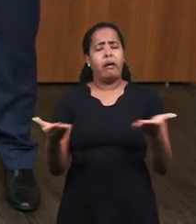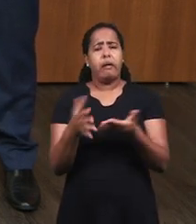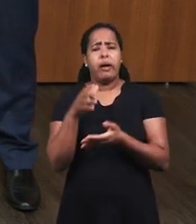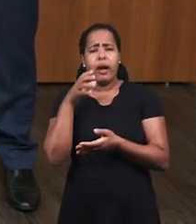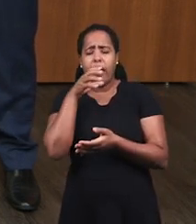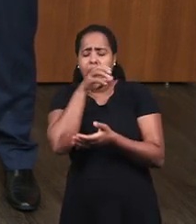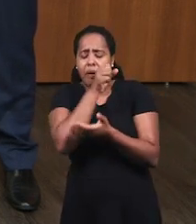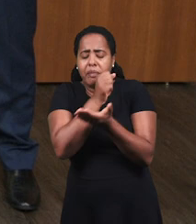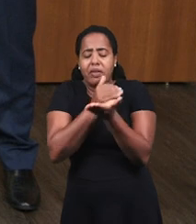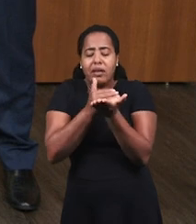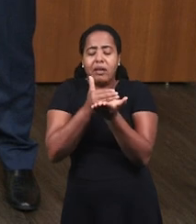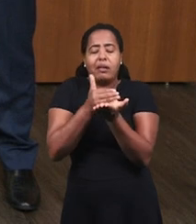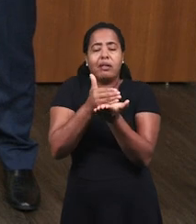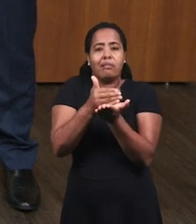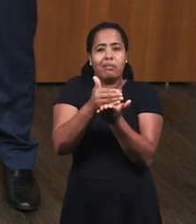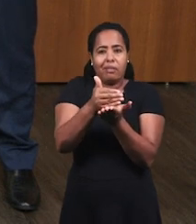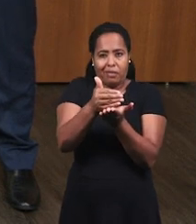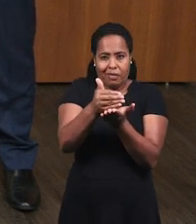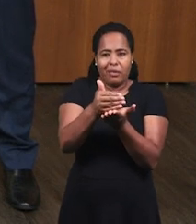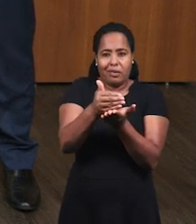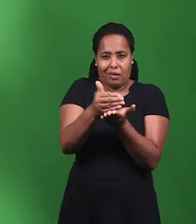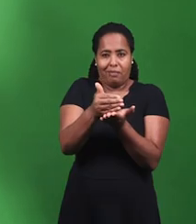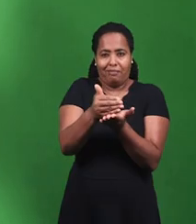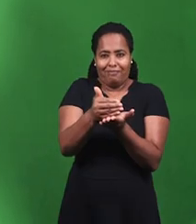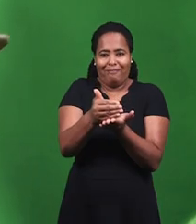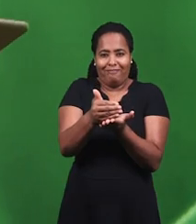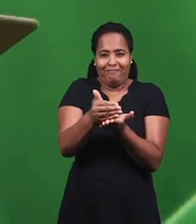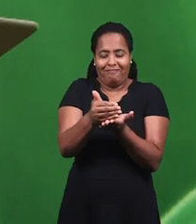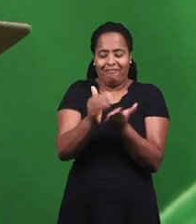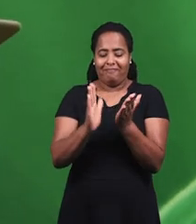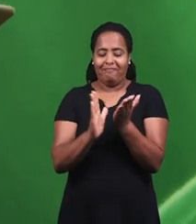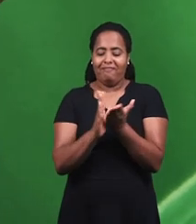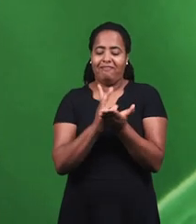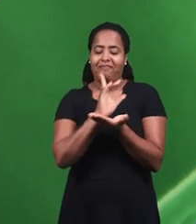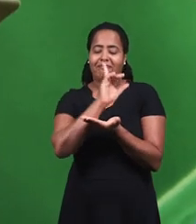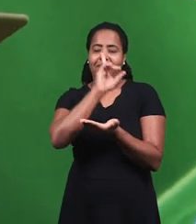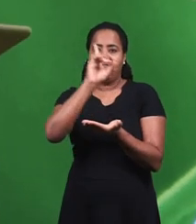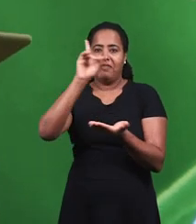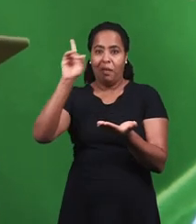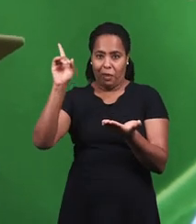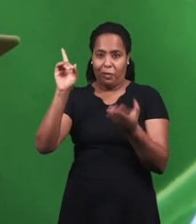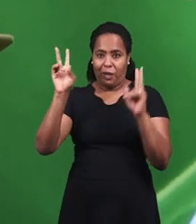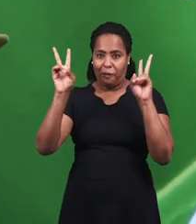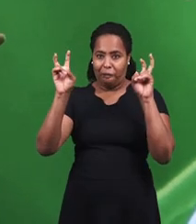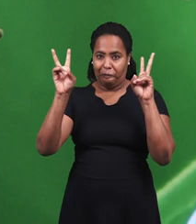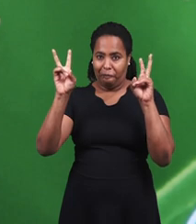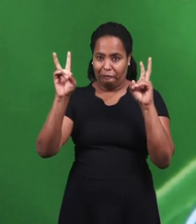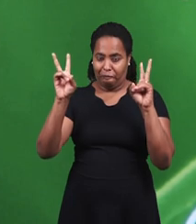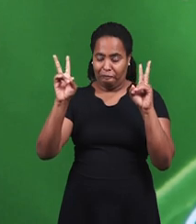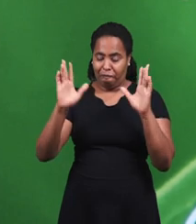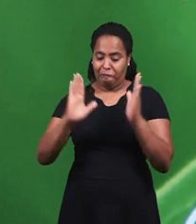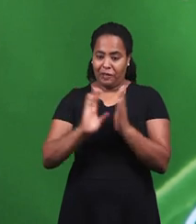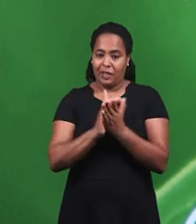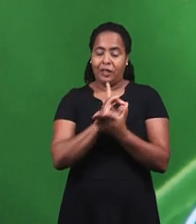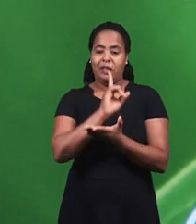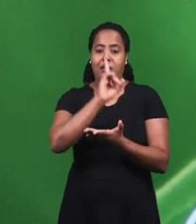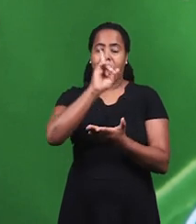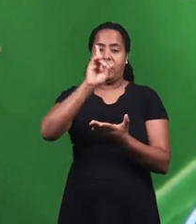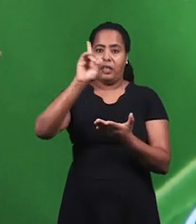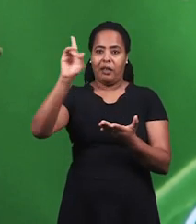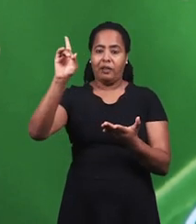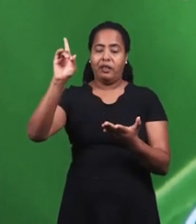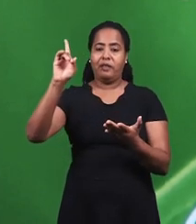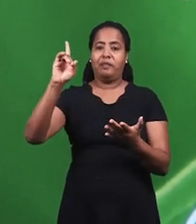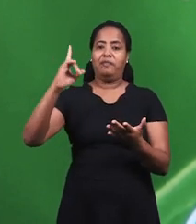fera une courte introduction sur la Bible, la parole de